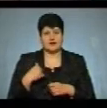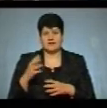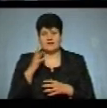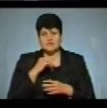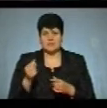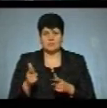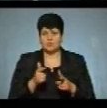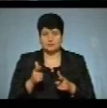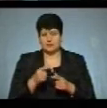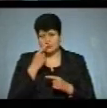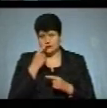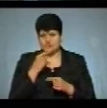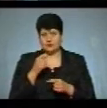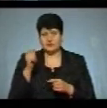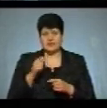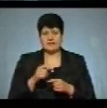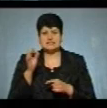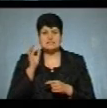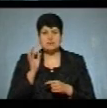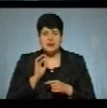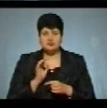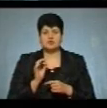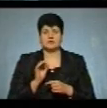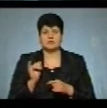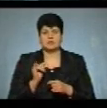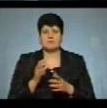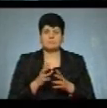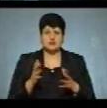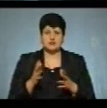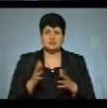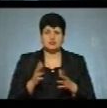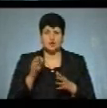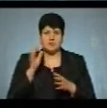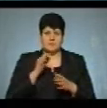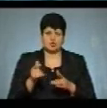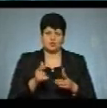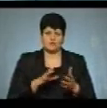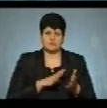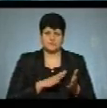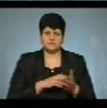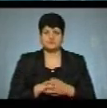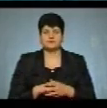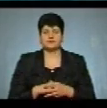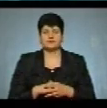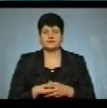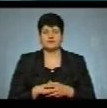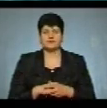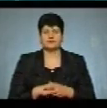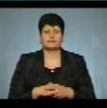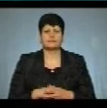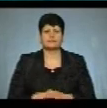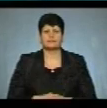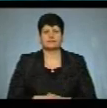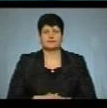підготуватися, бо недавно приїхали з Німеччини і я більшості до Німеччини готувався. Діана Ярошенко, Оксана